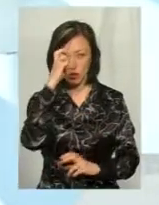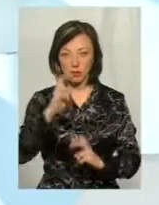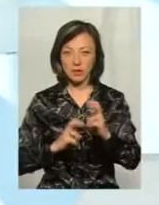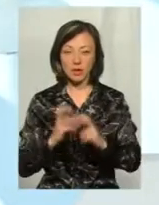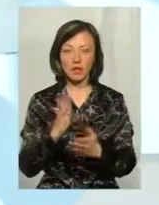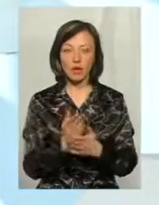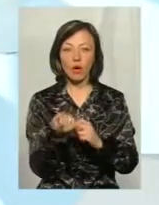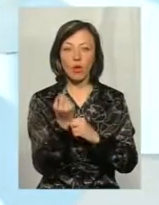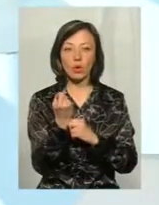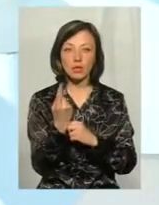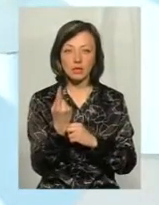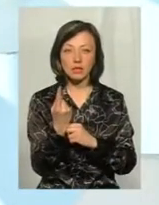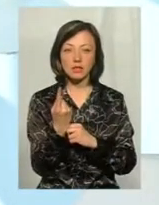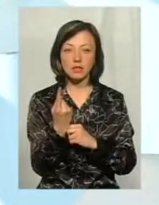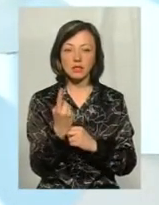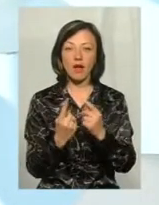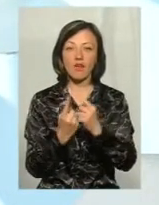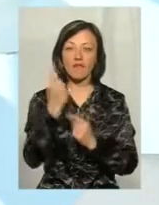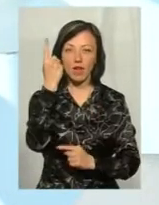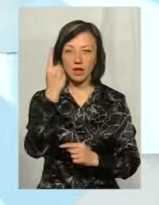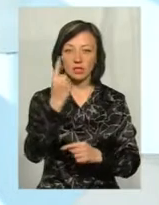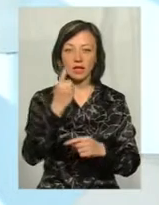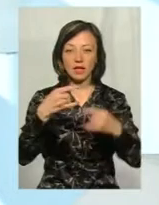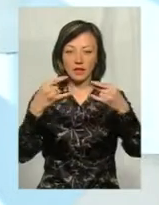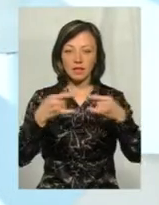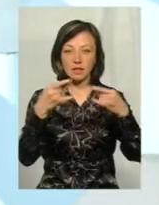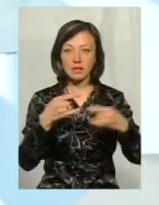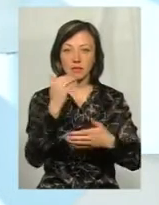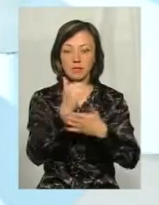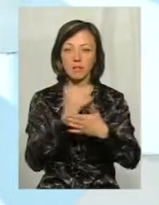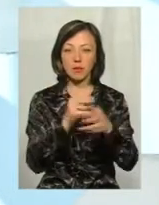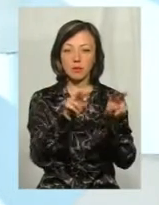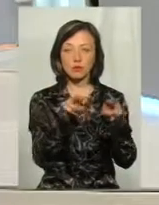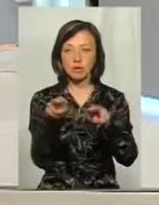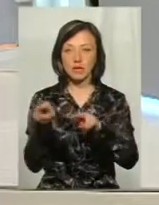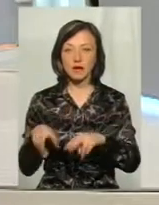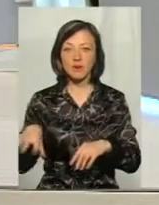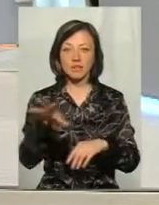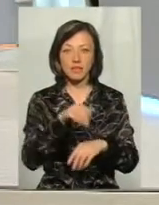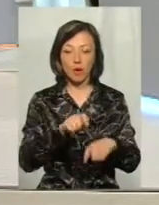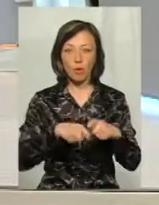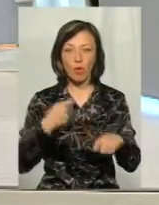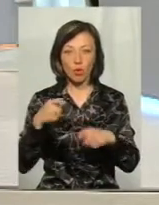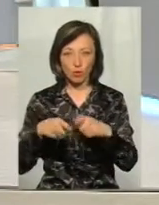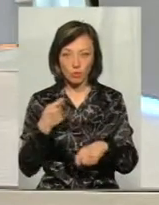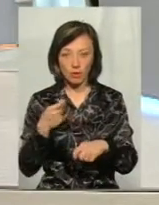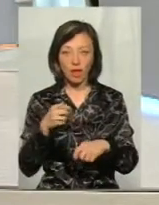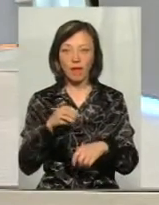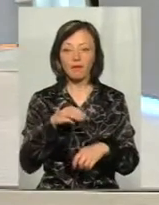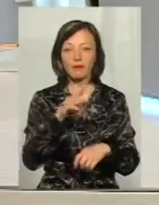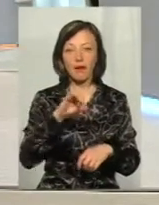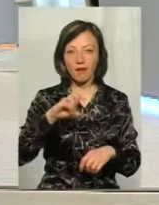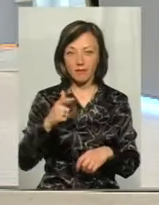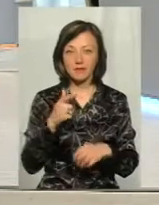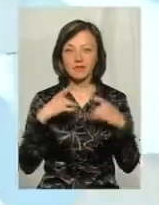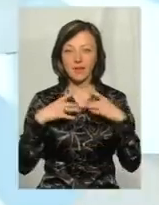є 11 веж із телевізійними системами спостереження. Значить, тобто всіх порушників на травневі свята ви